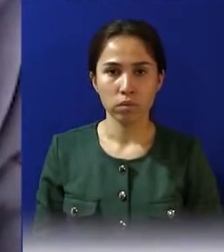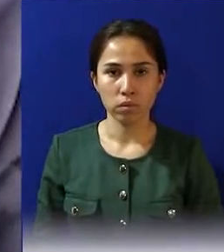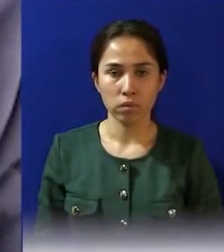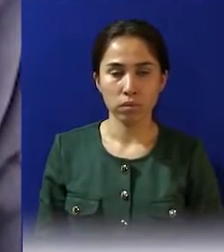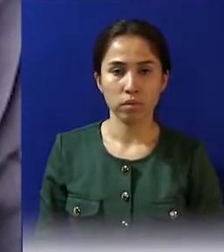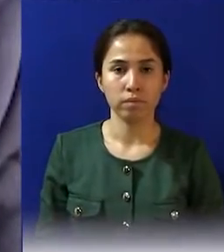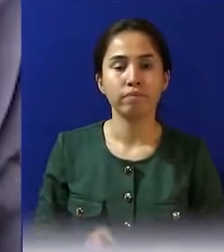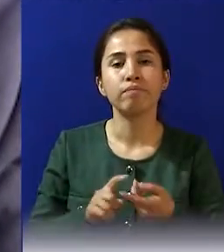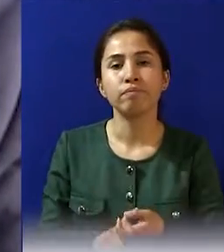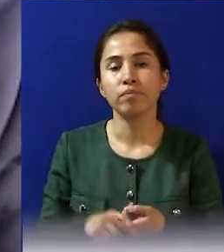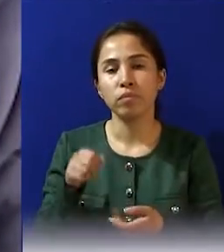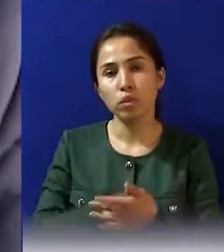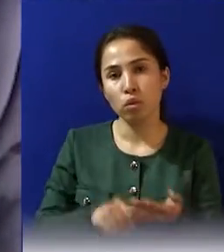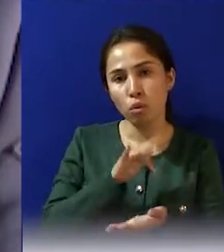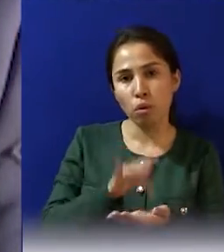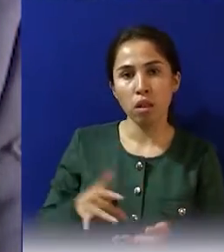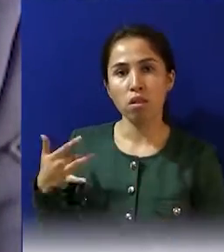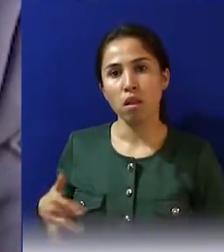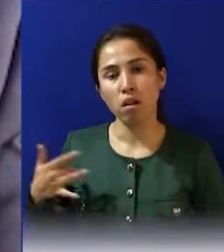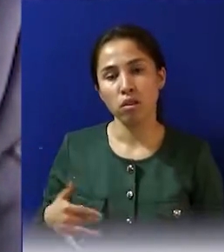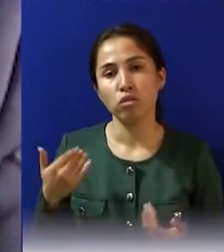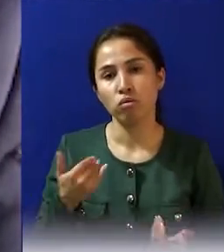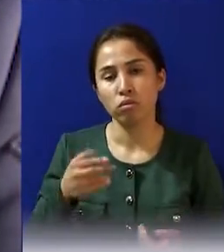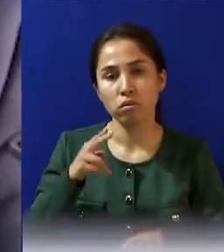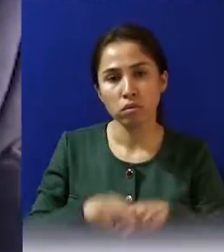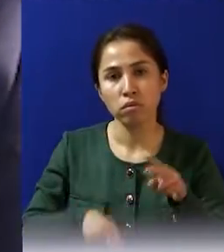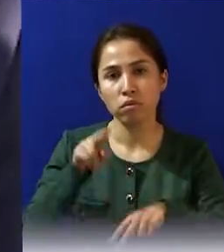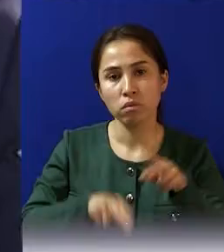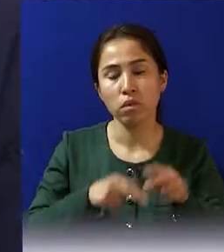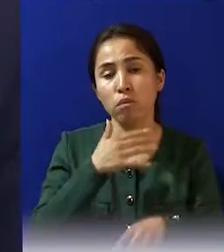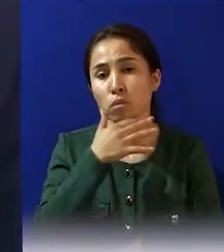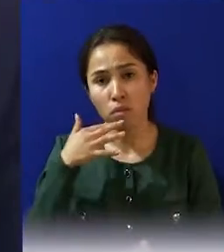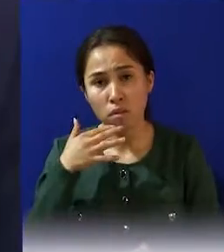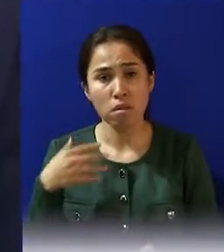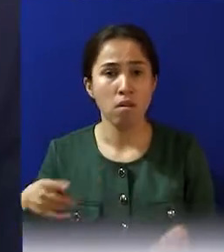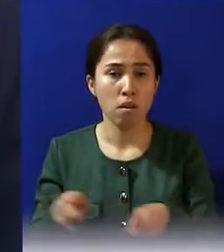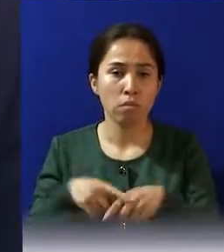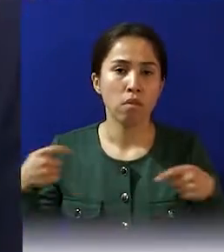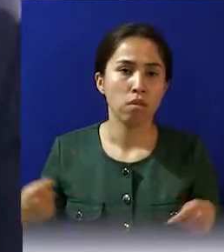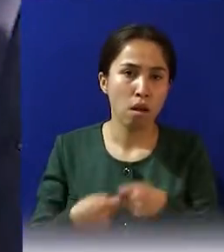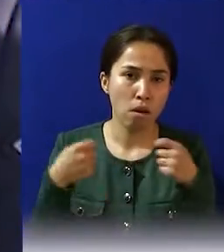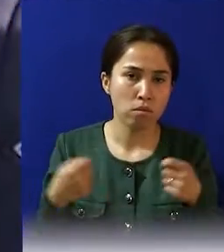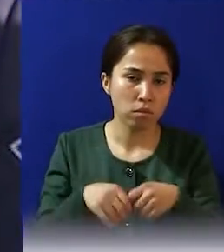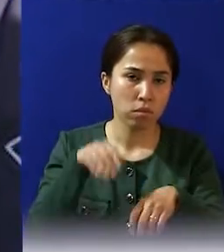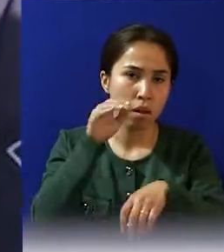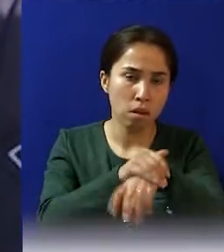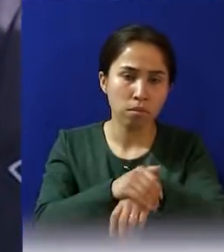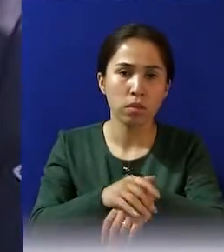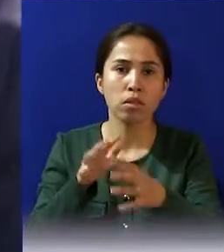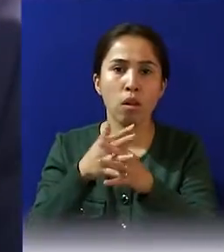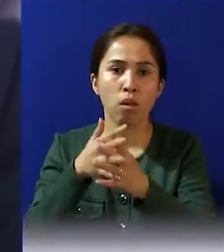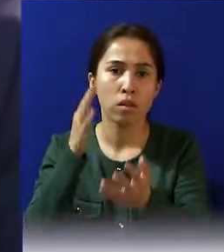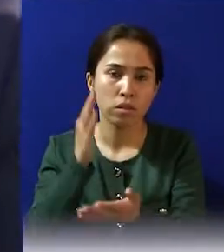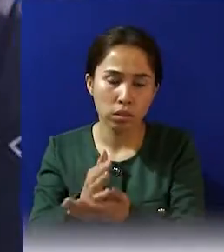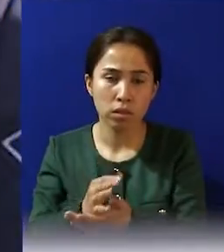Это связано с тем, что в городе Тарас сейчас ведется много строительных работ. В результате такие нарушения наблюдаются в селах. Кроме того, в